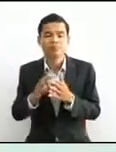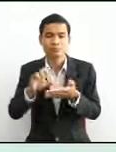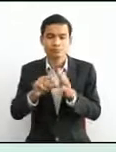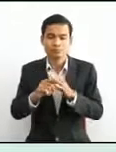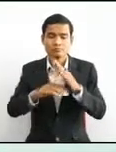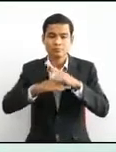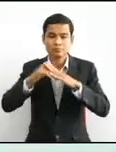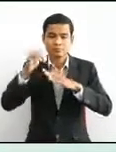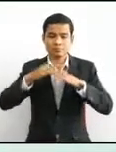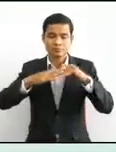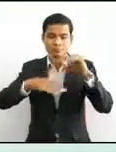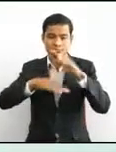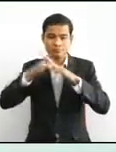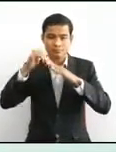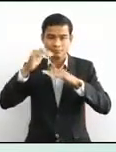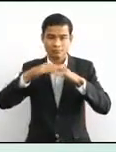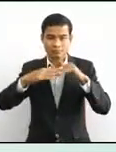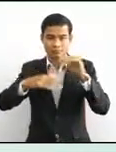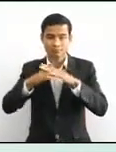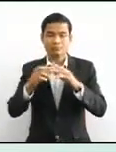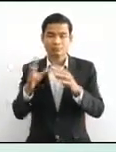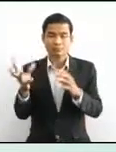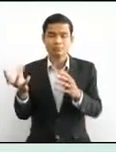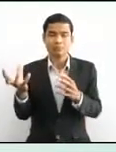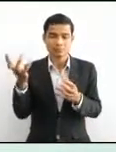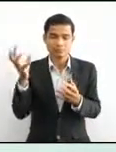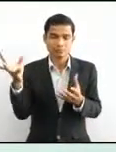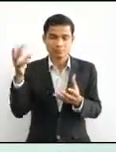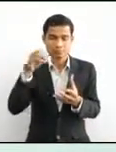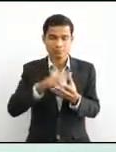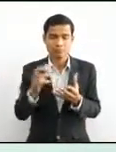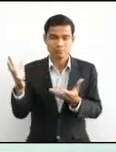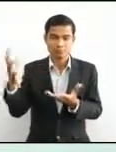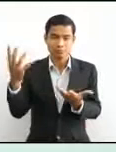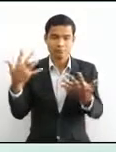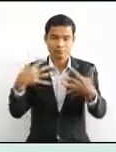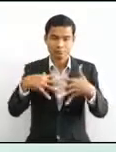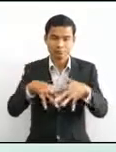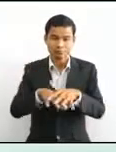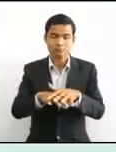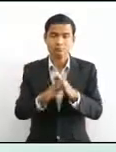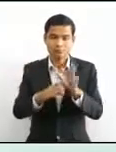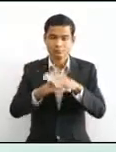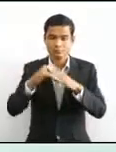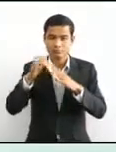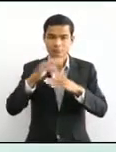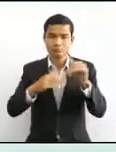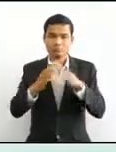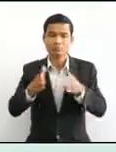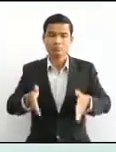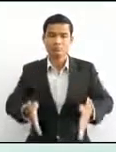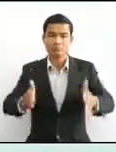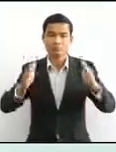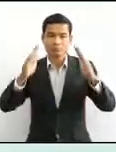mình này thả cả sóng. Cá xóm ai kết chía kê hát thàn. Sẽ đọc đồng